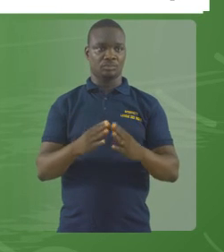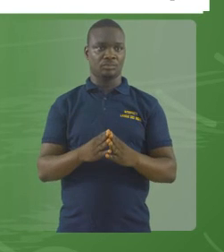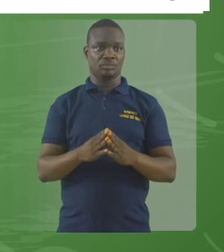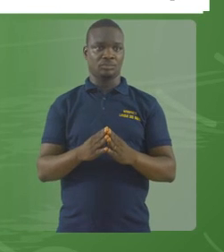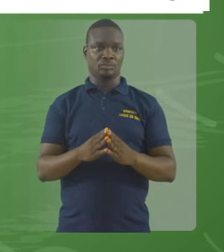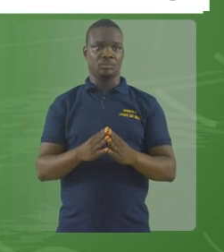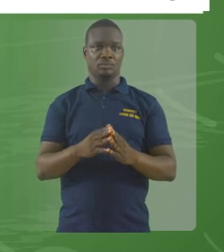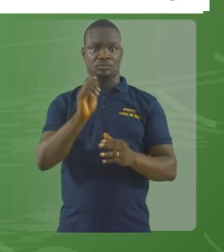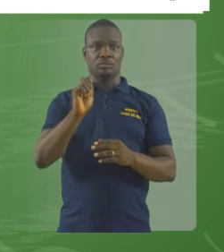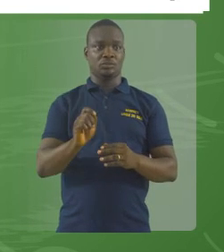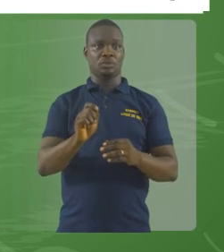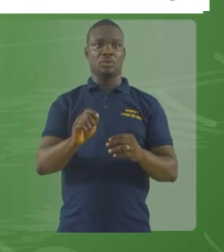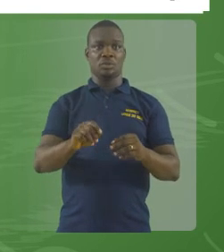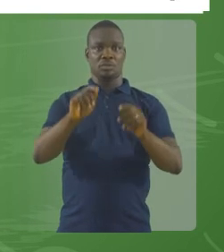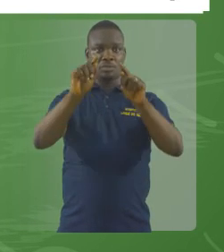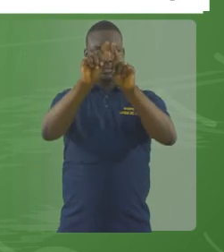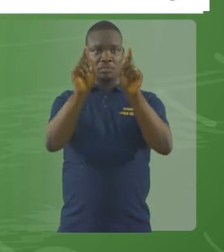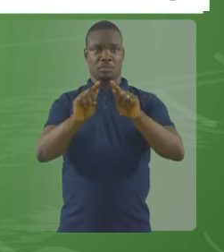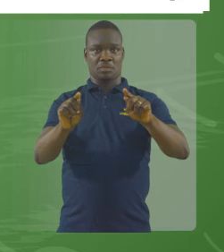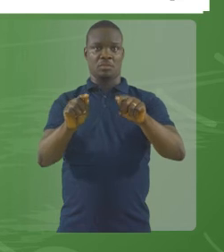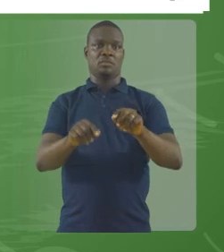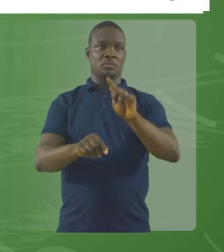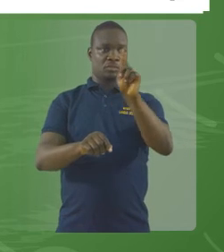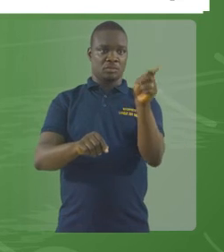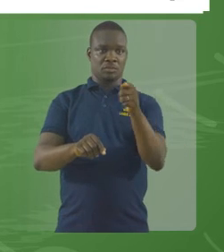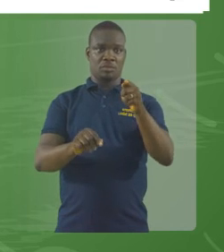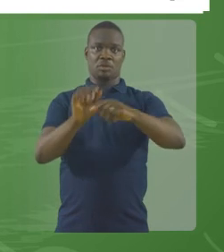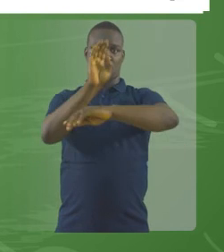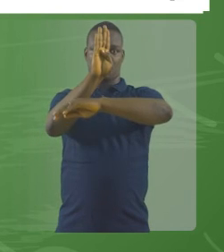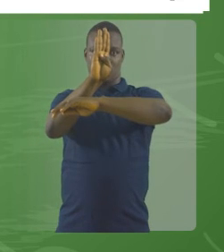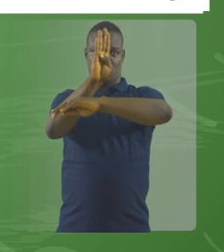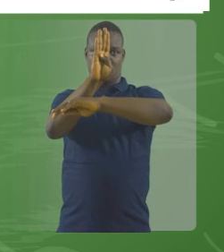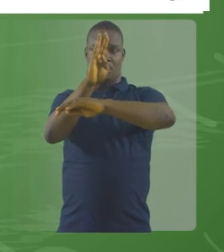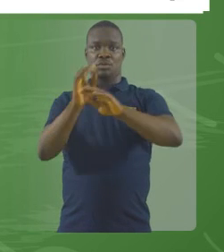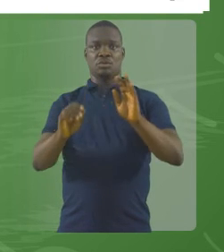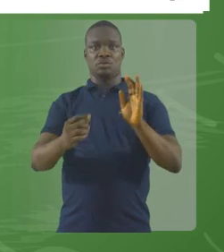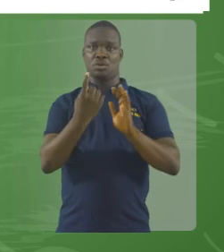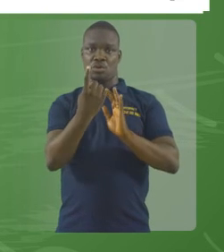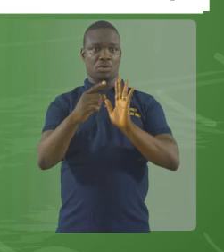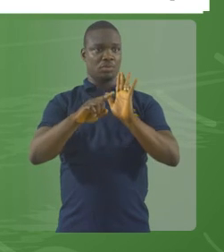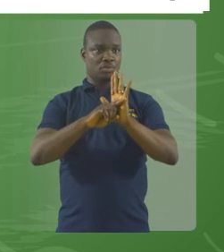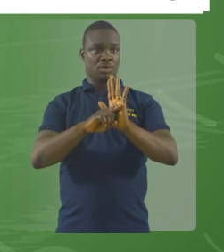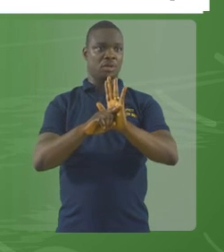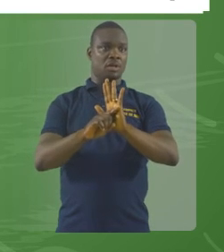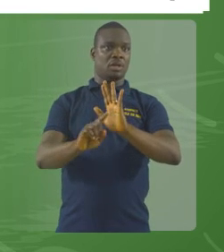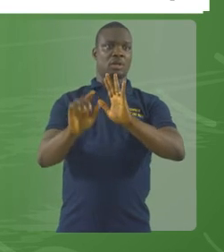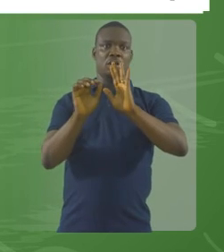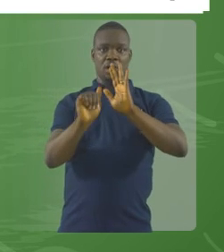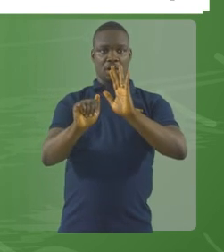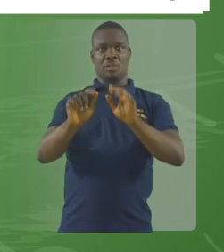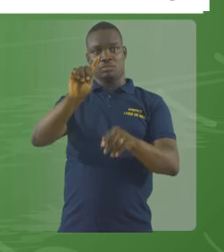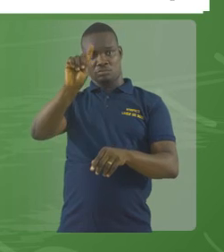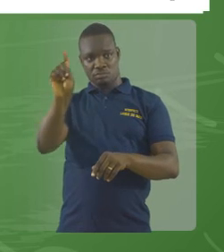divisé par 1 moins A. Et comme A est bien différent de 1, nous avons donc cette possibilité de faire